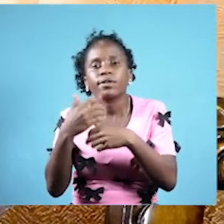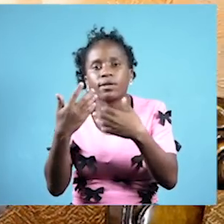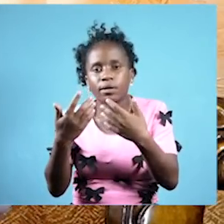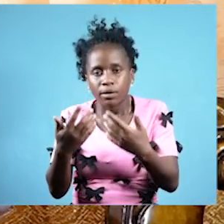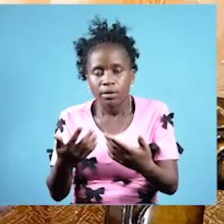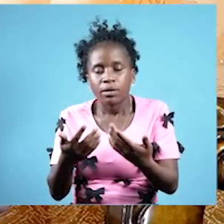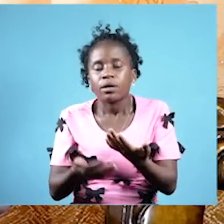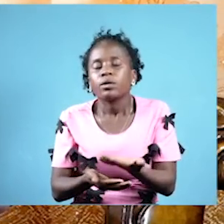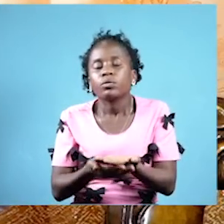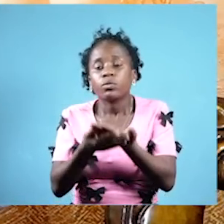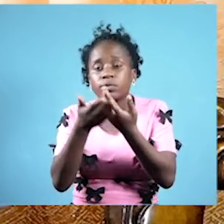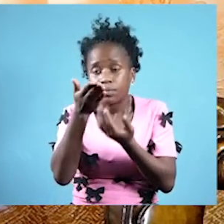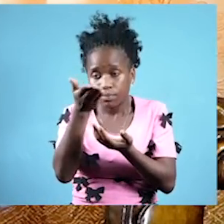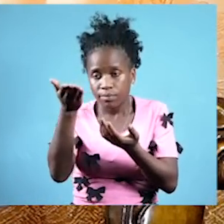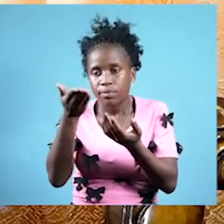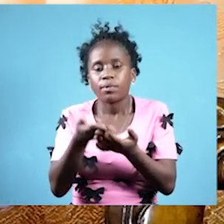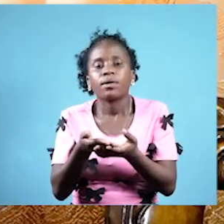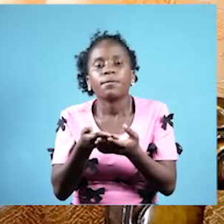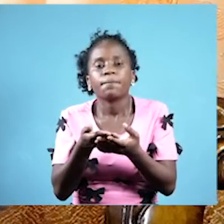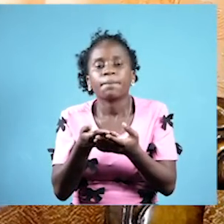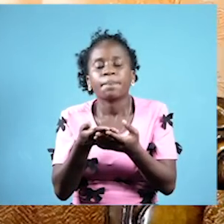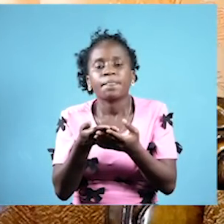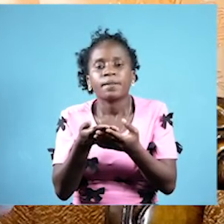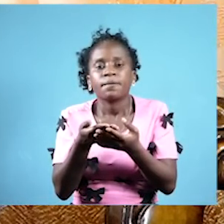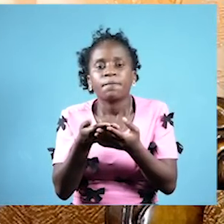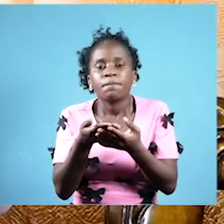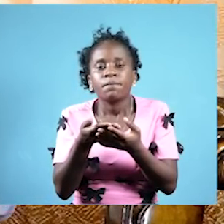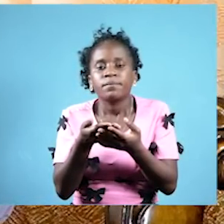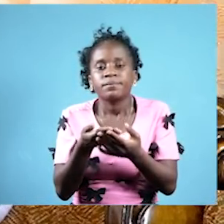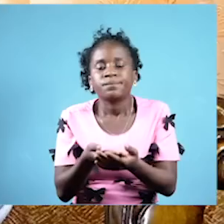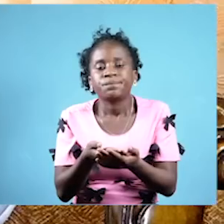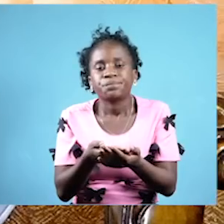na kuna mambo lazima sisi tunatakiwa tuyafanye.